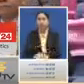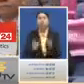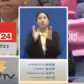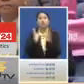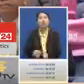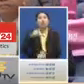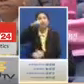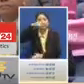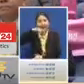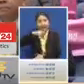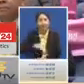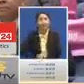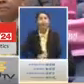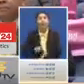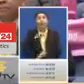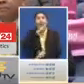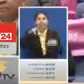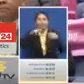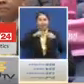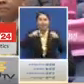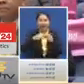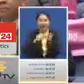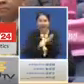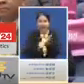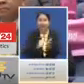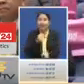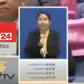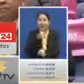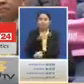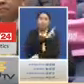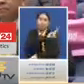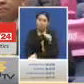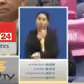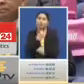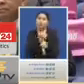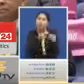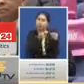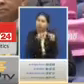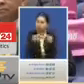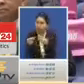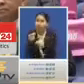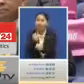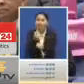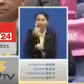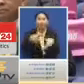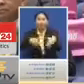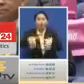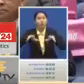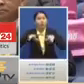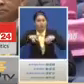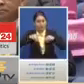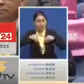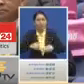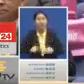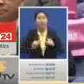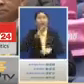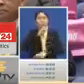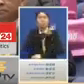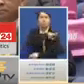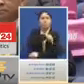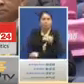ารักษาหายท่านก็เป็นหมอต่อไปชาวบ้านก็ให้ท่านเป็นหมอต่อถ้าท่านรักษาไม่ห